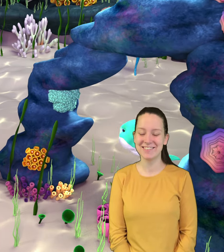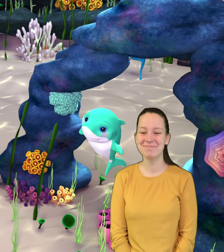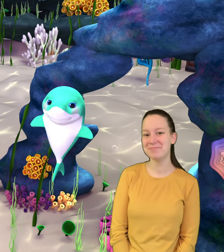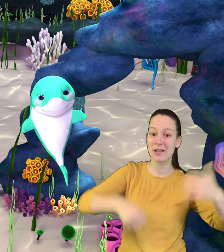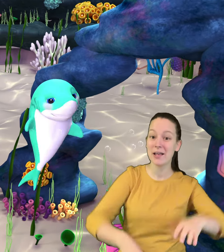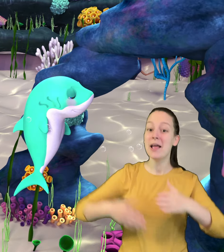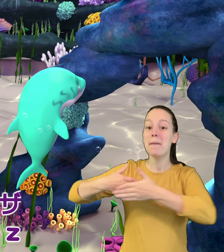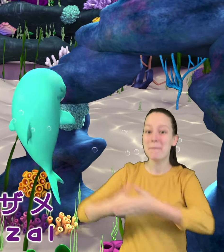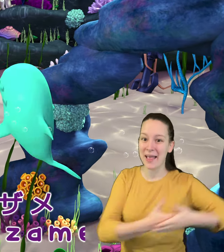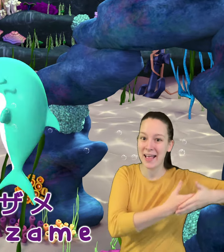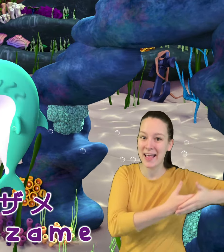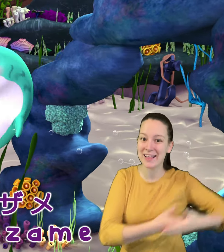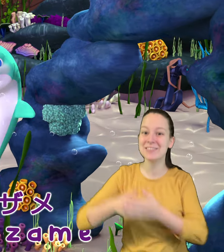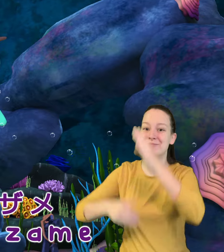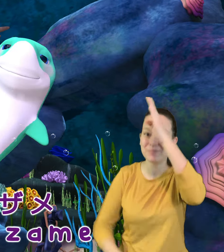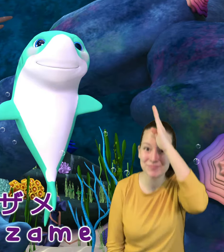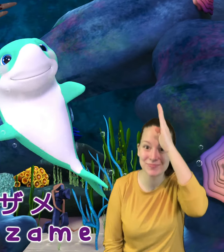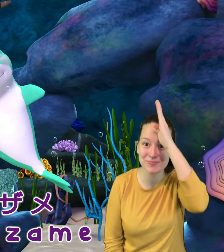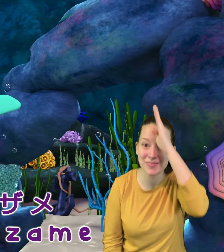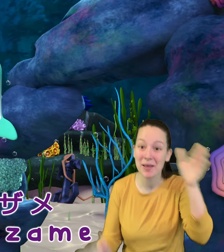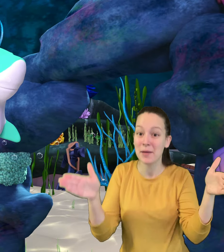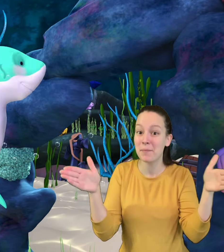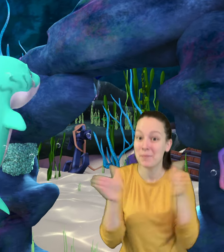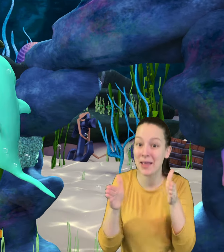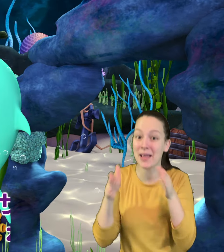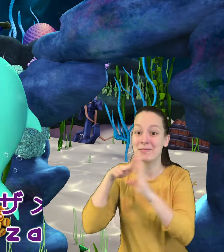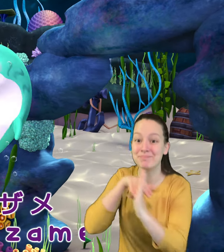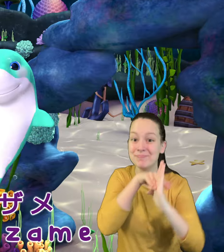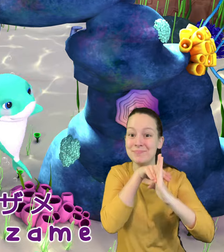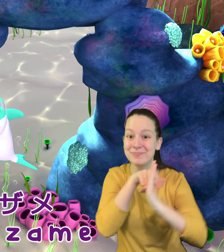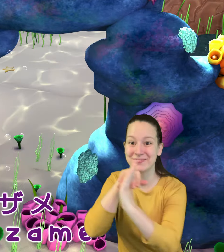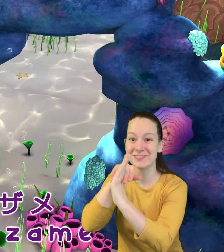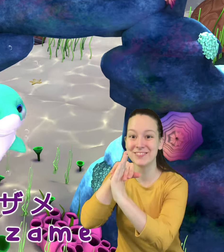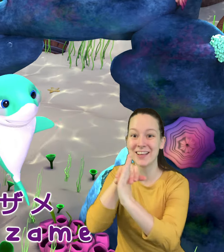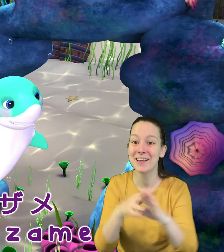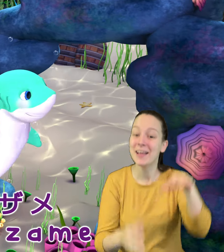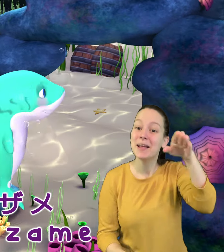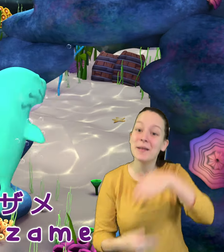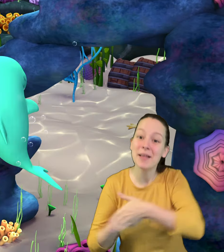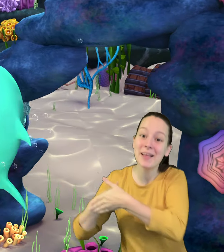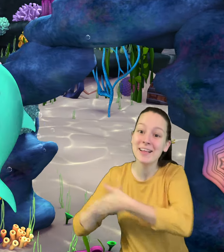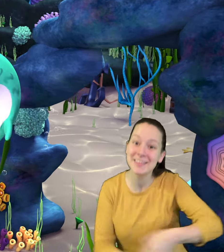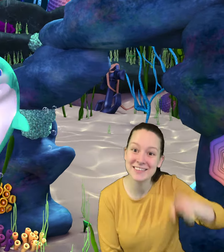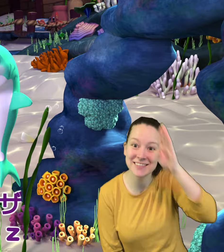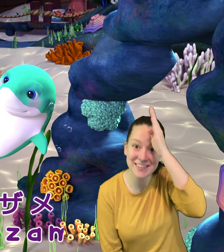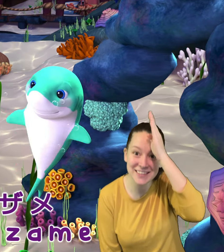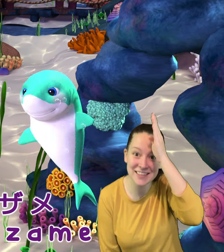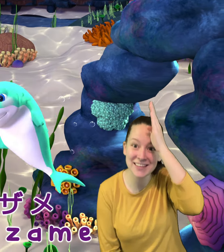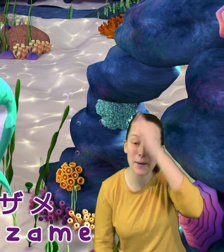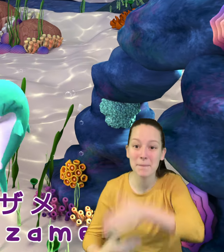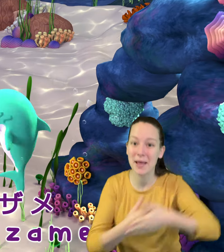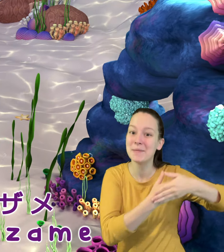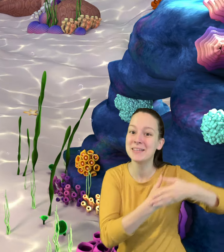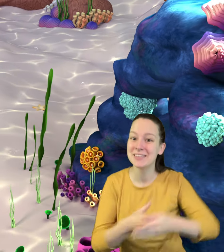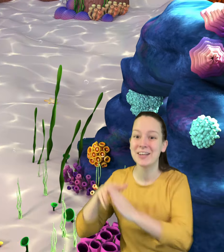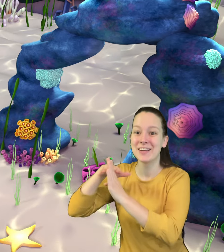ザメちびザメトゥトゥチビザメトゥトゥチビザメ